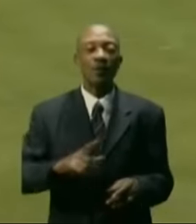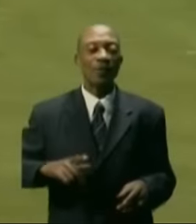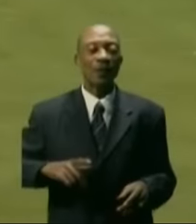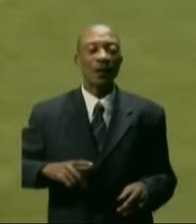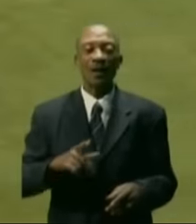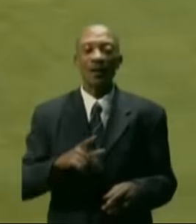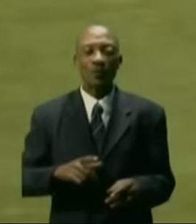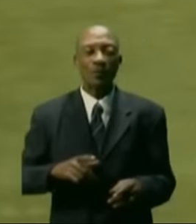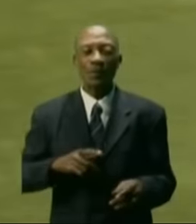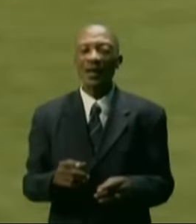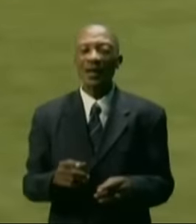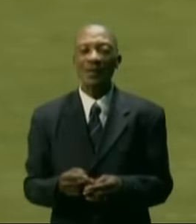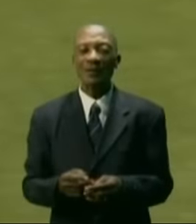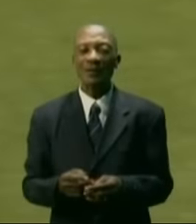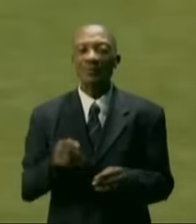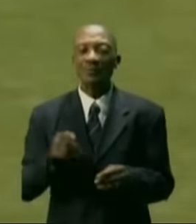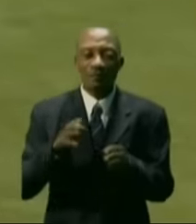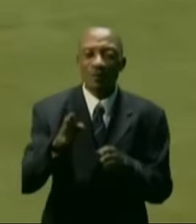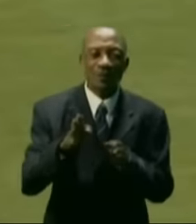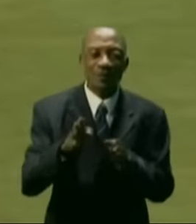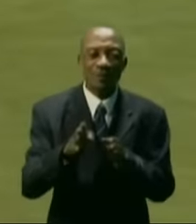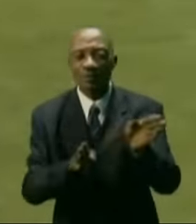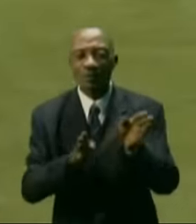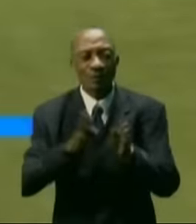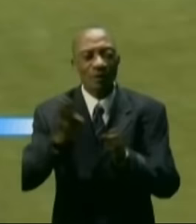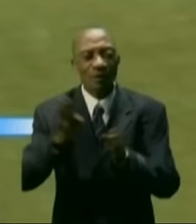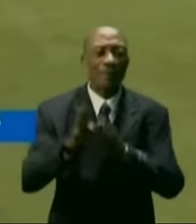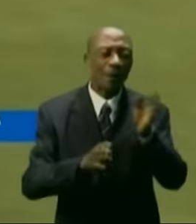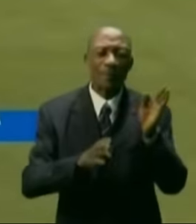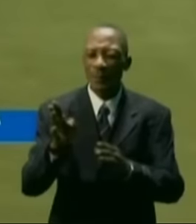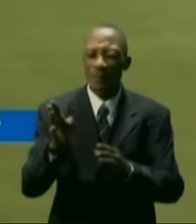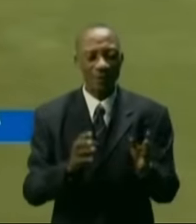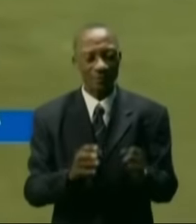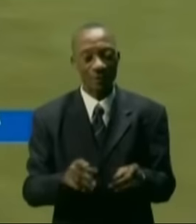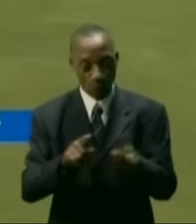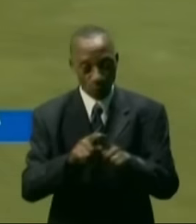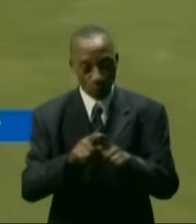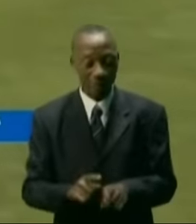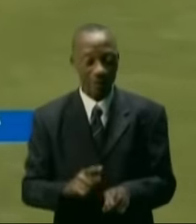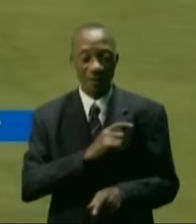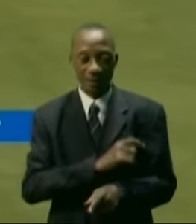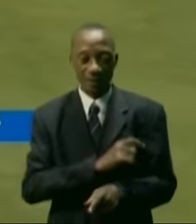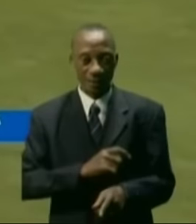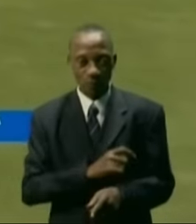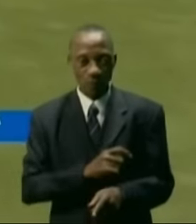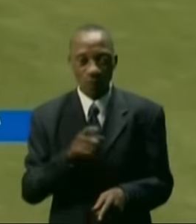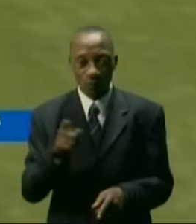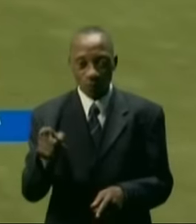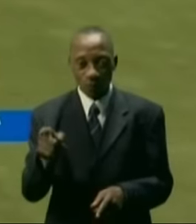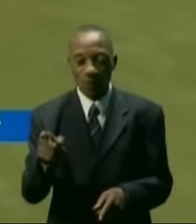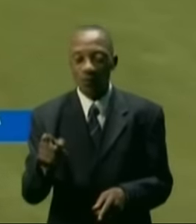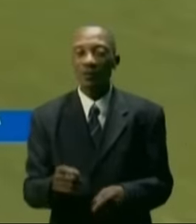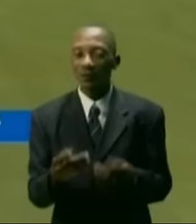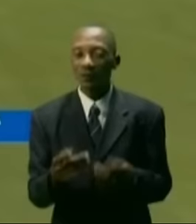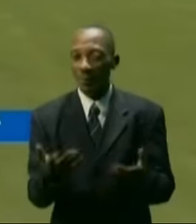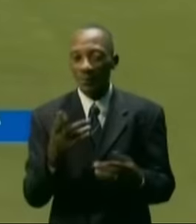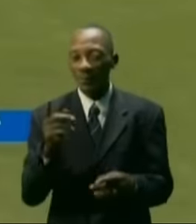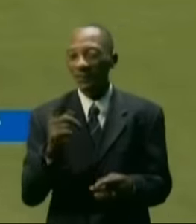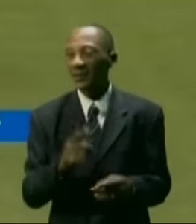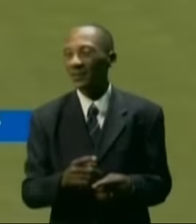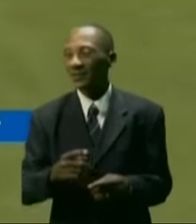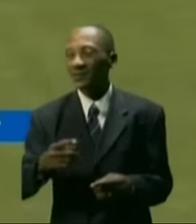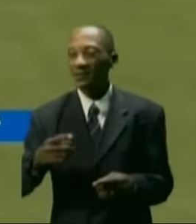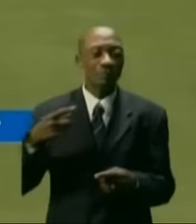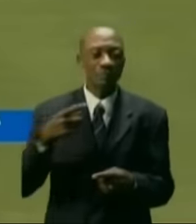classement avec 7 points derrière les Lions de la Teranga, premier avec 8 points et les Soudans actuellement 10e avec 7 points avec un match en moins. La 5e